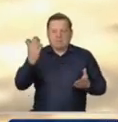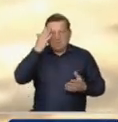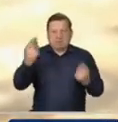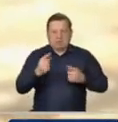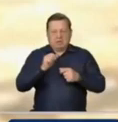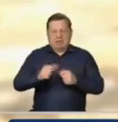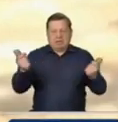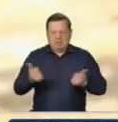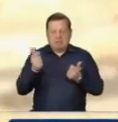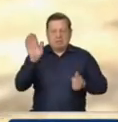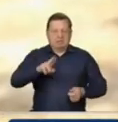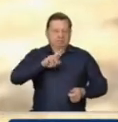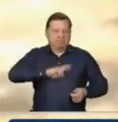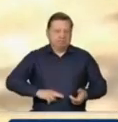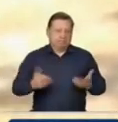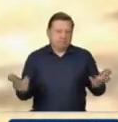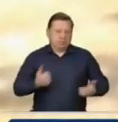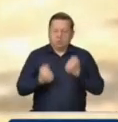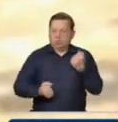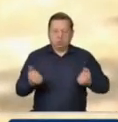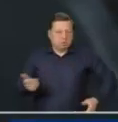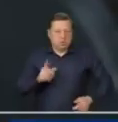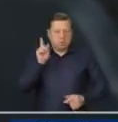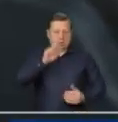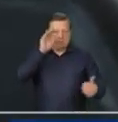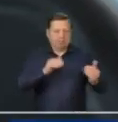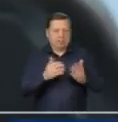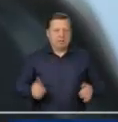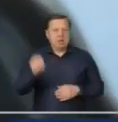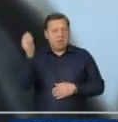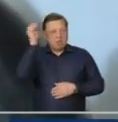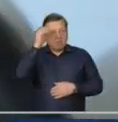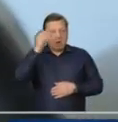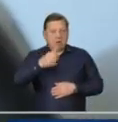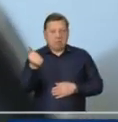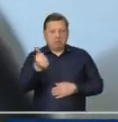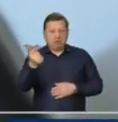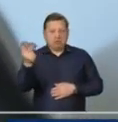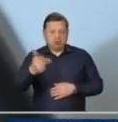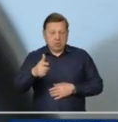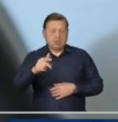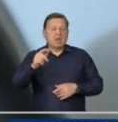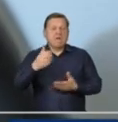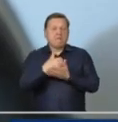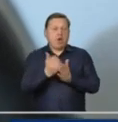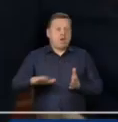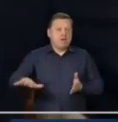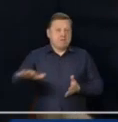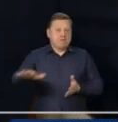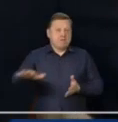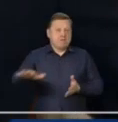prawda? No co ja na to? No trudno, musimy się dostosować. Nauka w klasach 1-3 w województwie wróci do trybu zdalnego, jednak